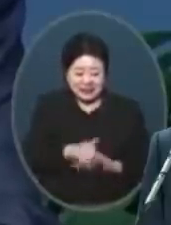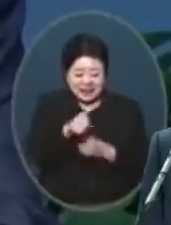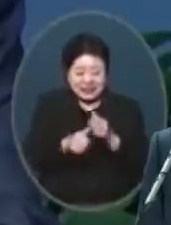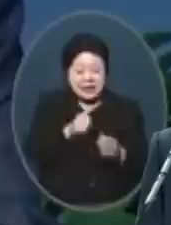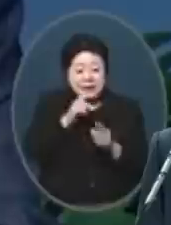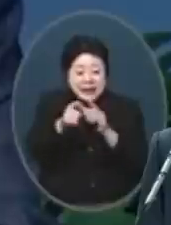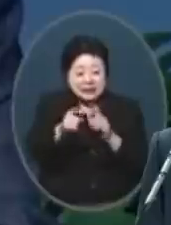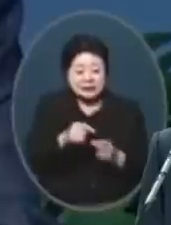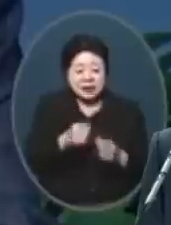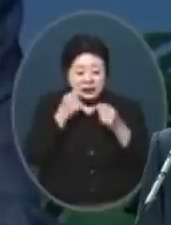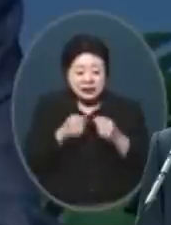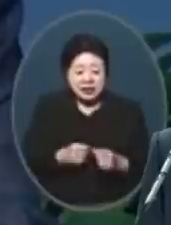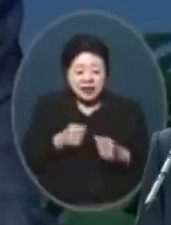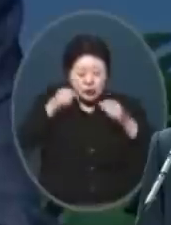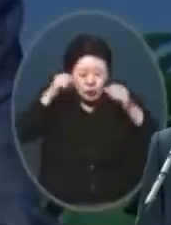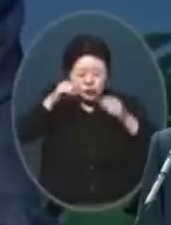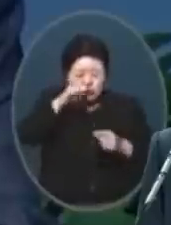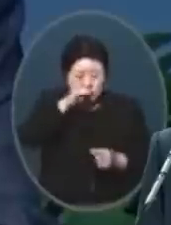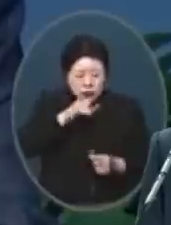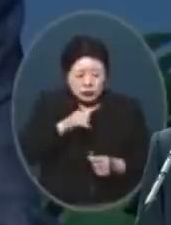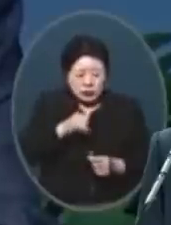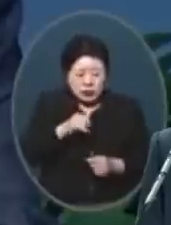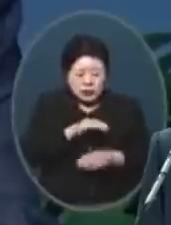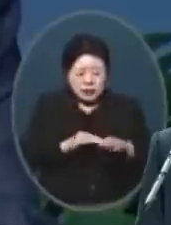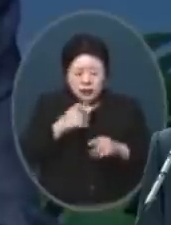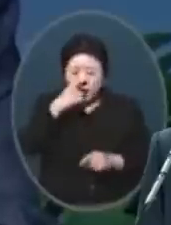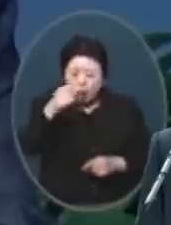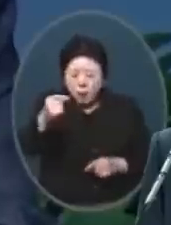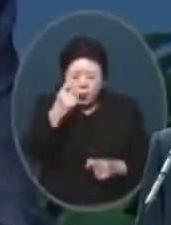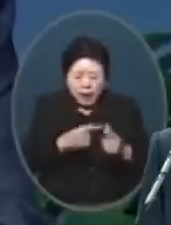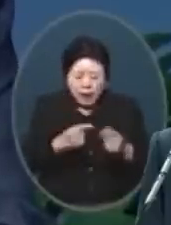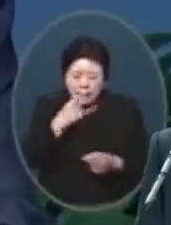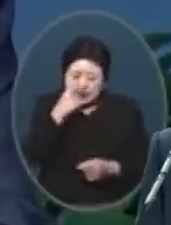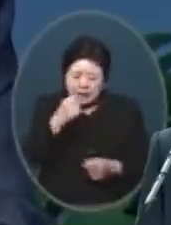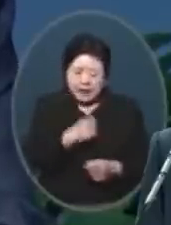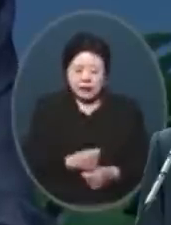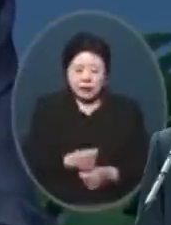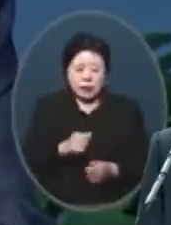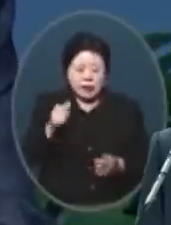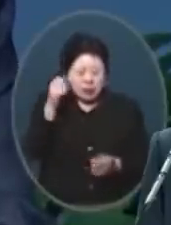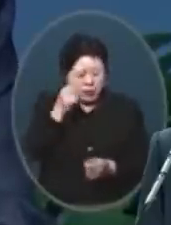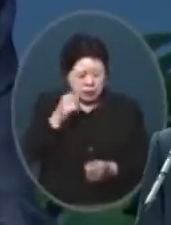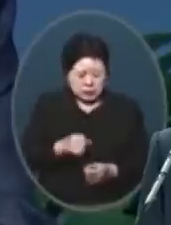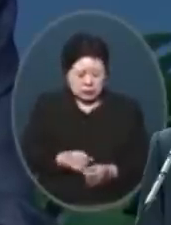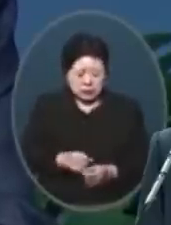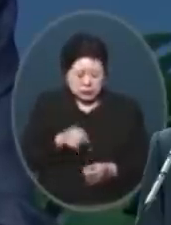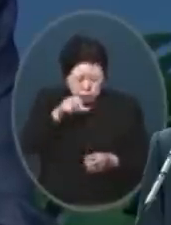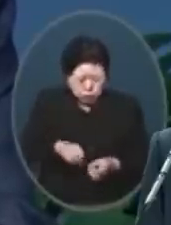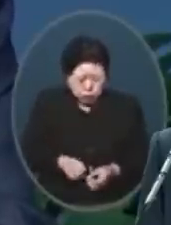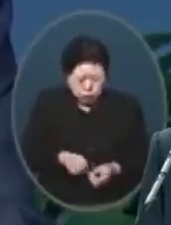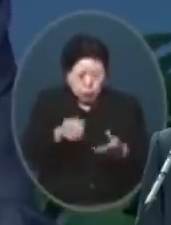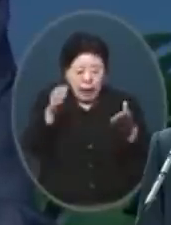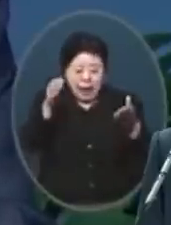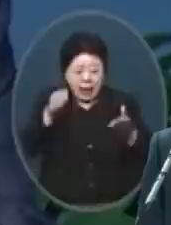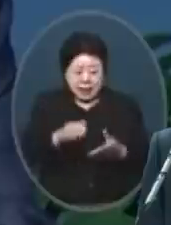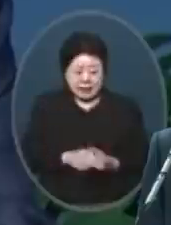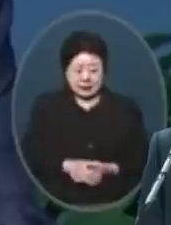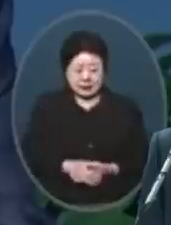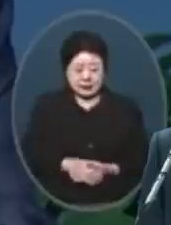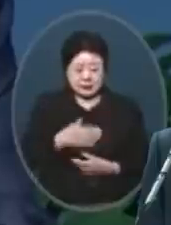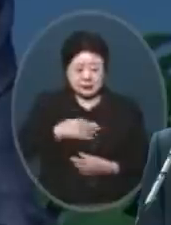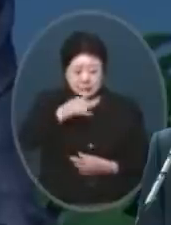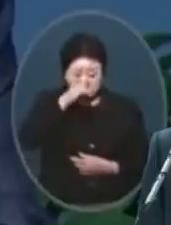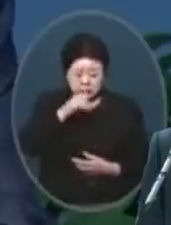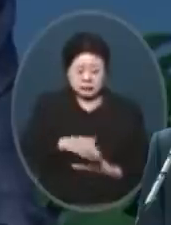하나님의 말씀은 살았고 운동력이 있어 좌우의 날선 어떤 금보다 예리하여 혼과 영과 및 관절과 골수를 짜게